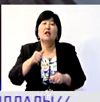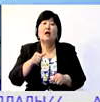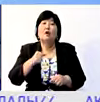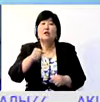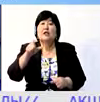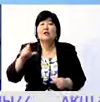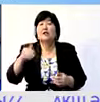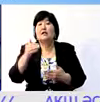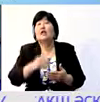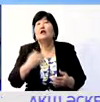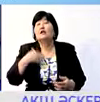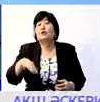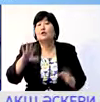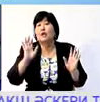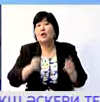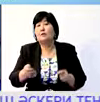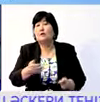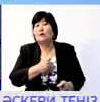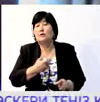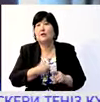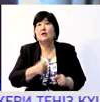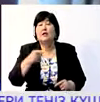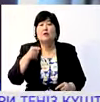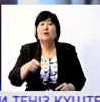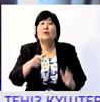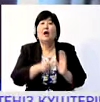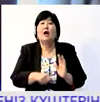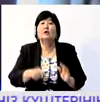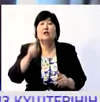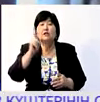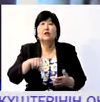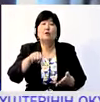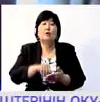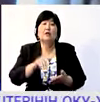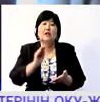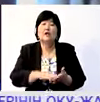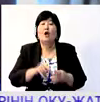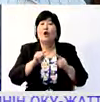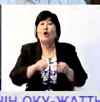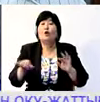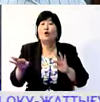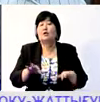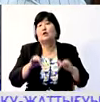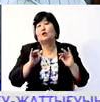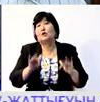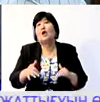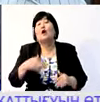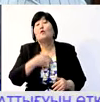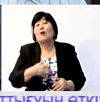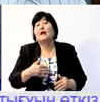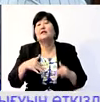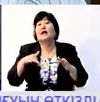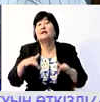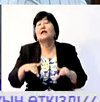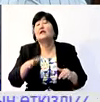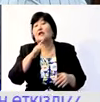бекітілетін болады. Сыр өңірінде президенттікке үміткерлердің 1601 сенімді өкілі тіркеліп, үгіт шараларын жүргізуде. Маңызды саяси